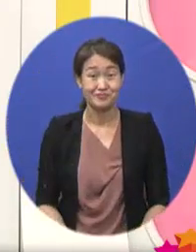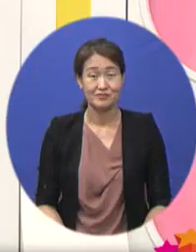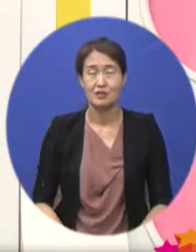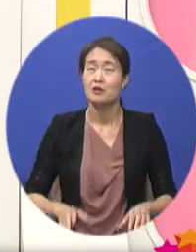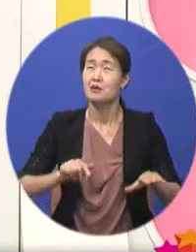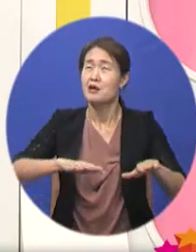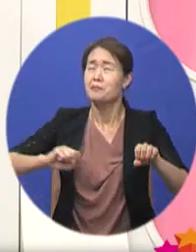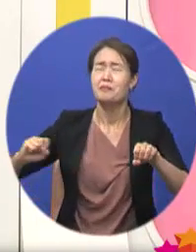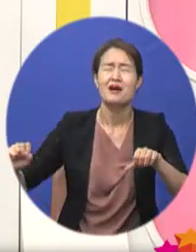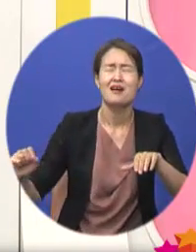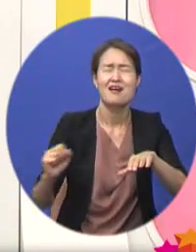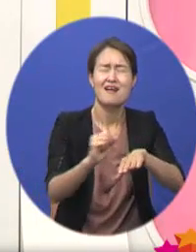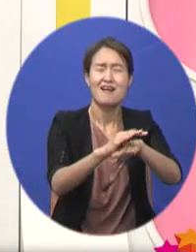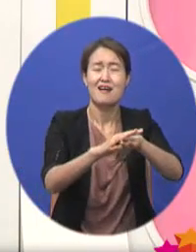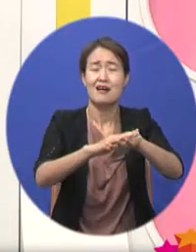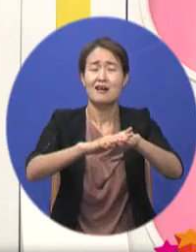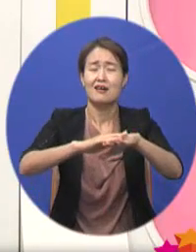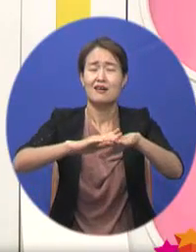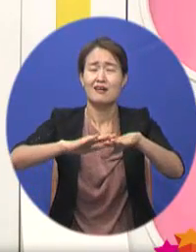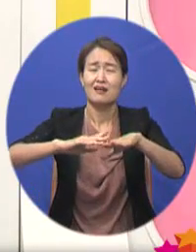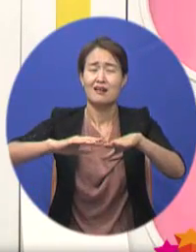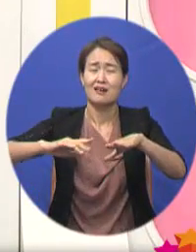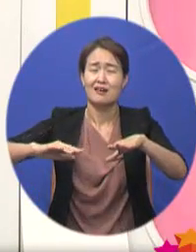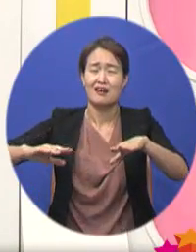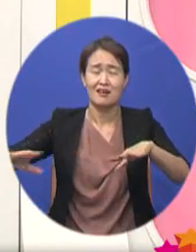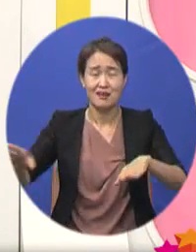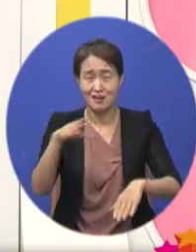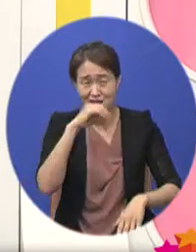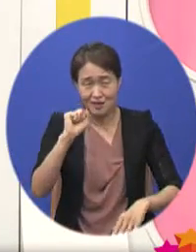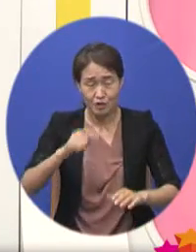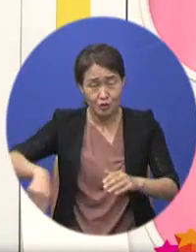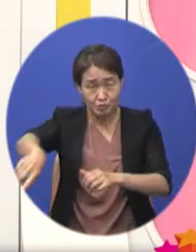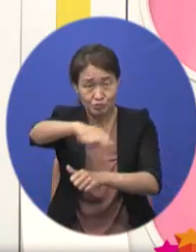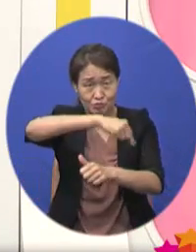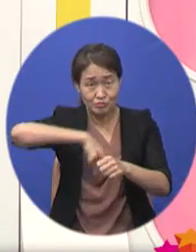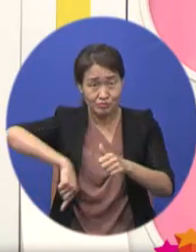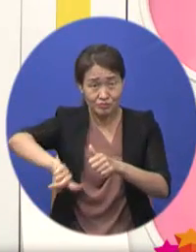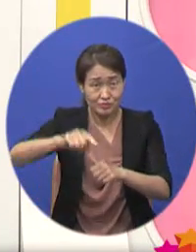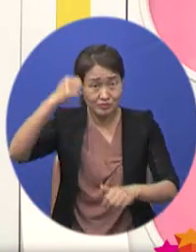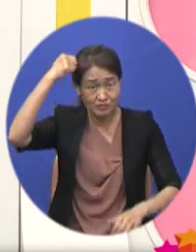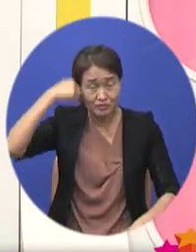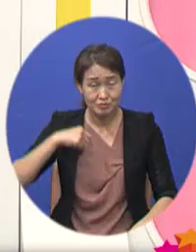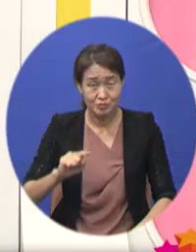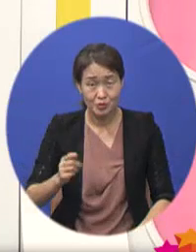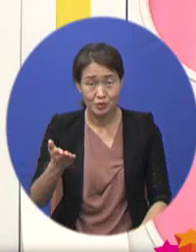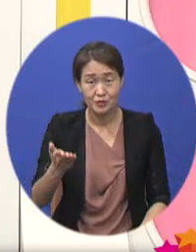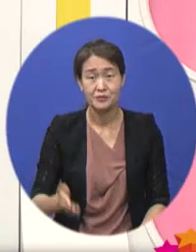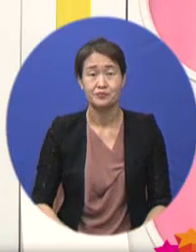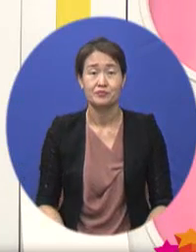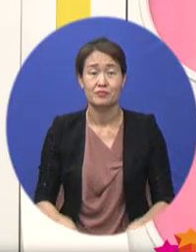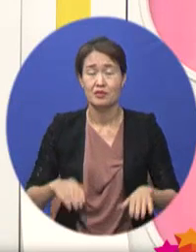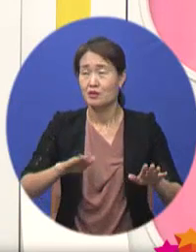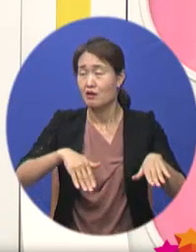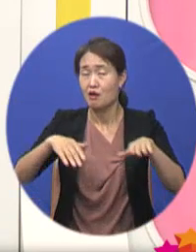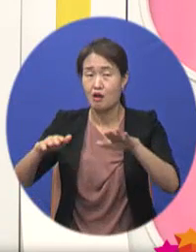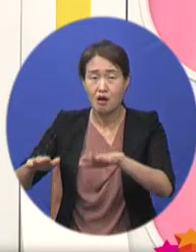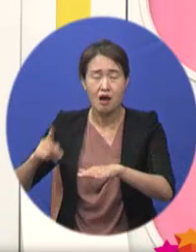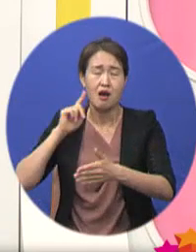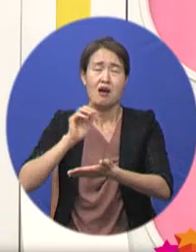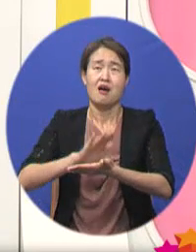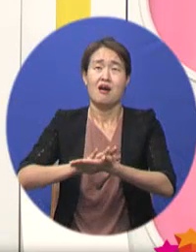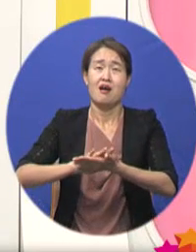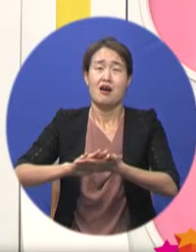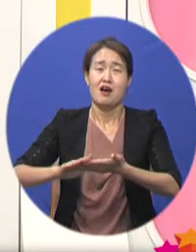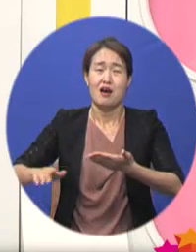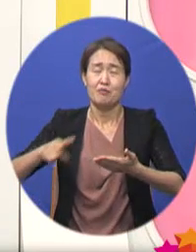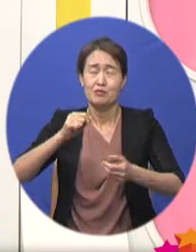물이 찰싹찰싹. 예. 예. 예. 예. 예. 거기 분위기는 어떤가요? 바닷가에는 옹이 시원하고